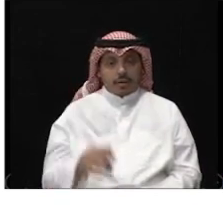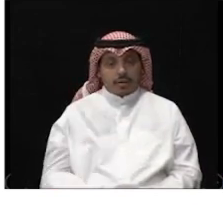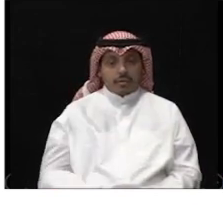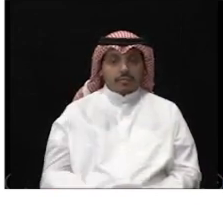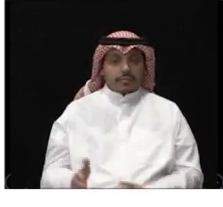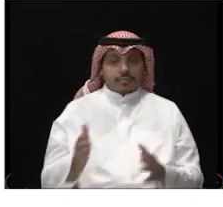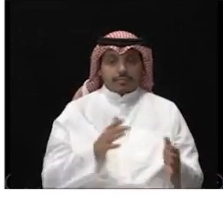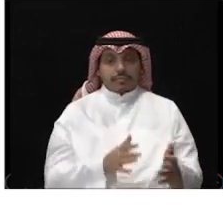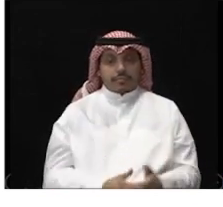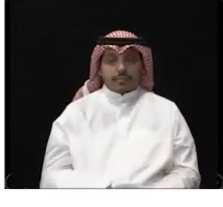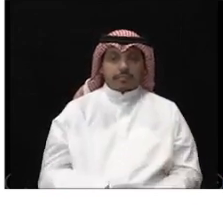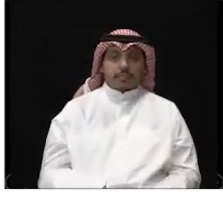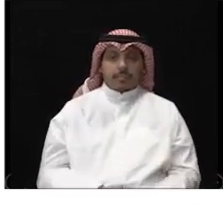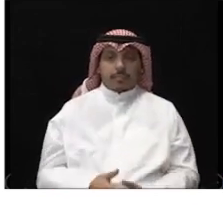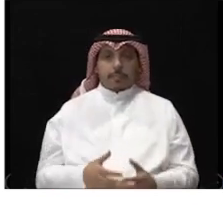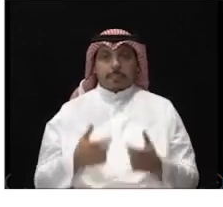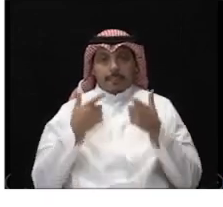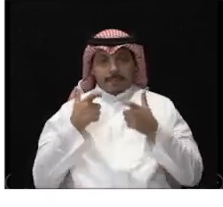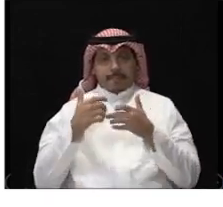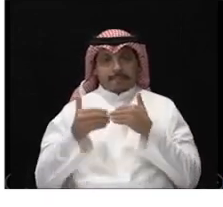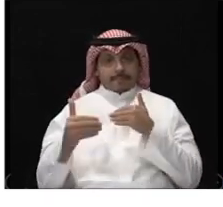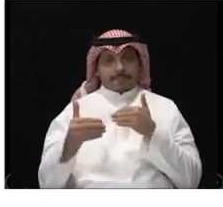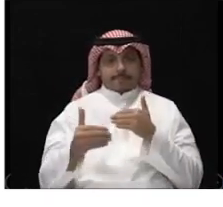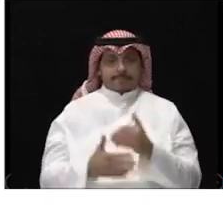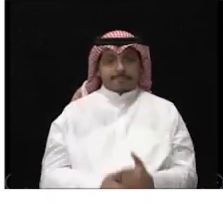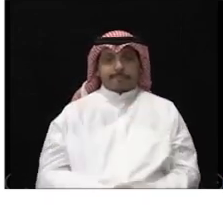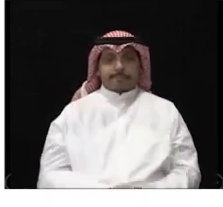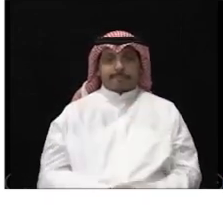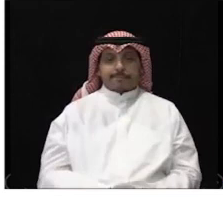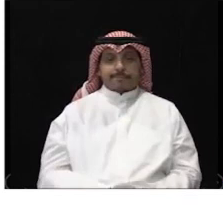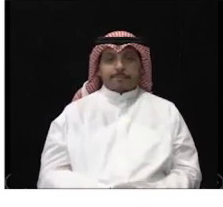أحسنتم، حذرين، وهنا